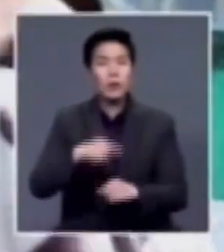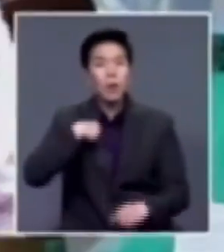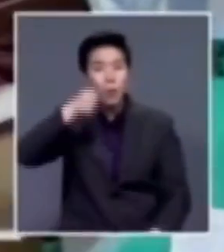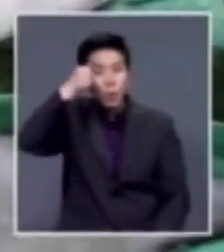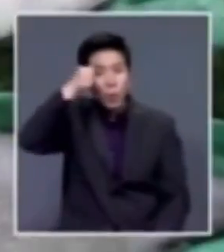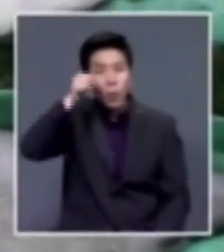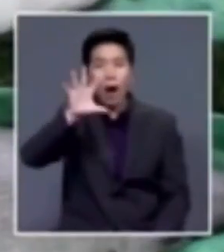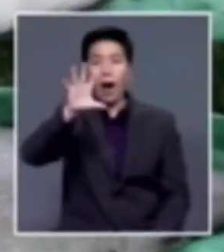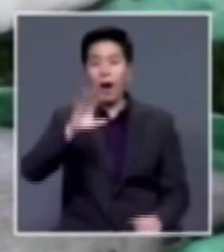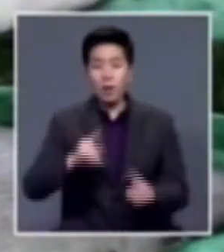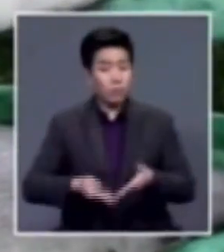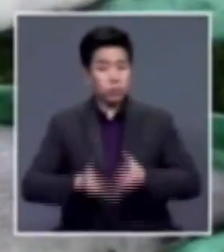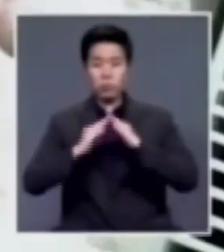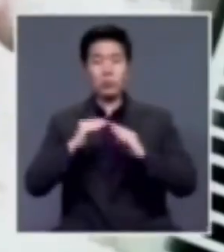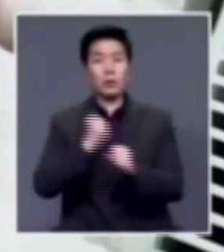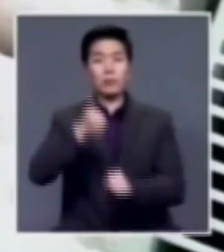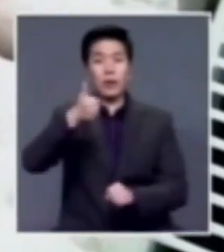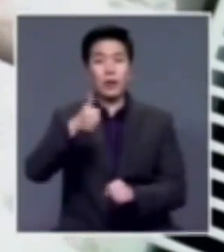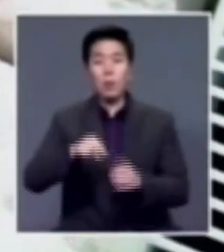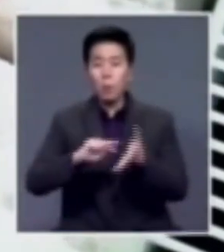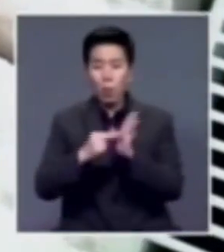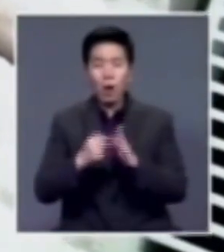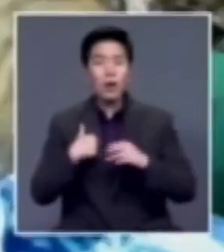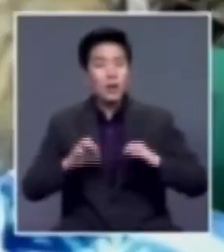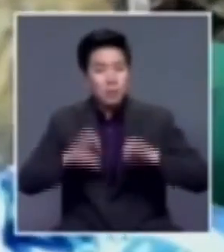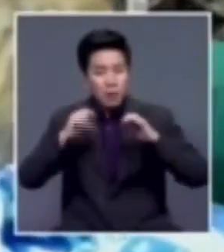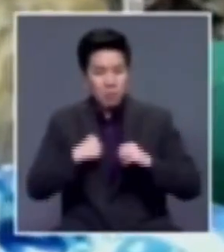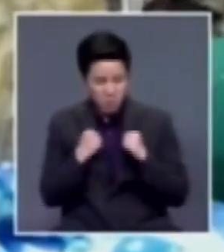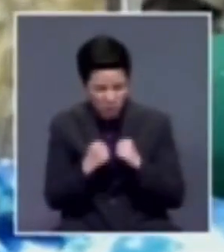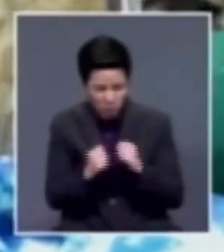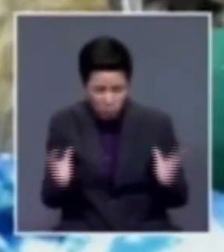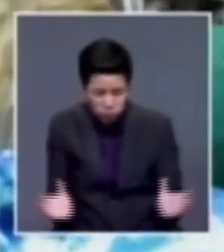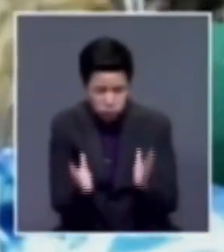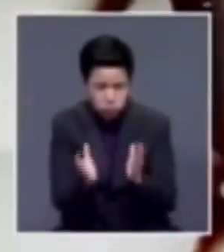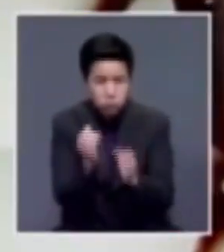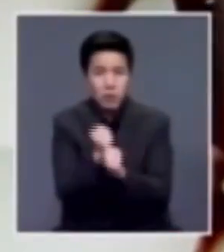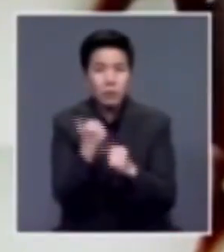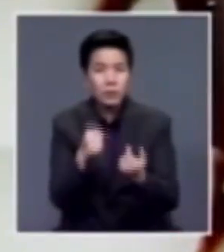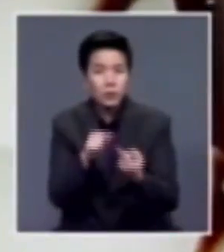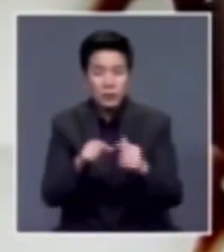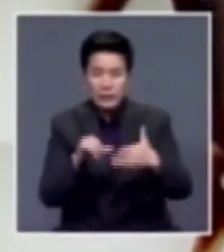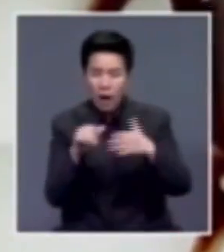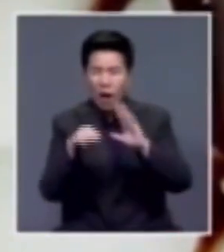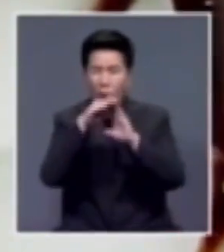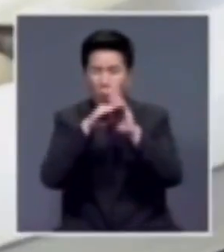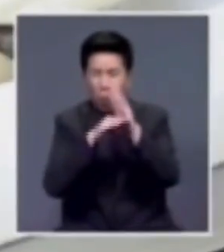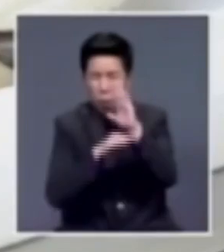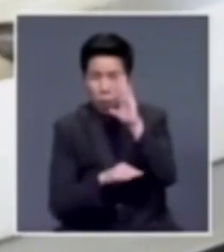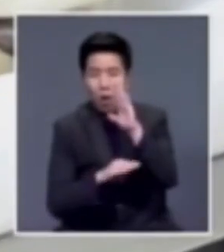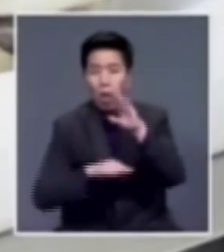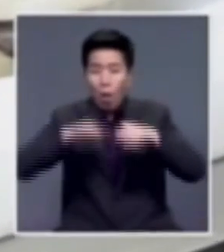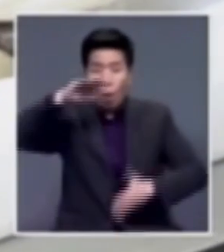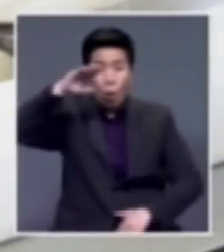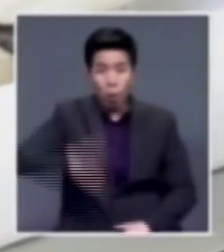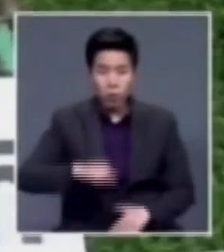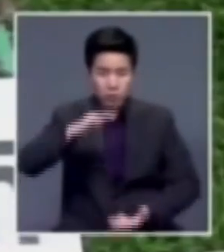5วันอันนี้ก็เป็นผลมาจากความพยายามอย่างยิ่งยวดของรัฐบาลนะครับของภาครัฐในการปรับลดขั้นตอนและอุปสรรคใน